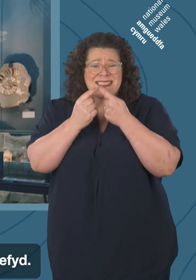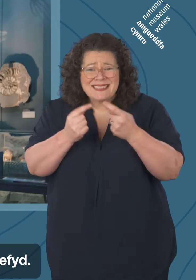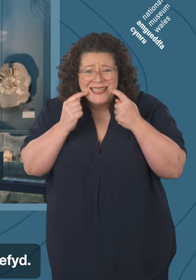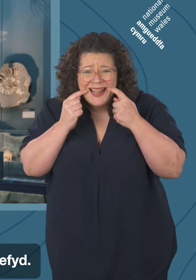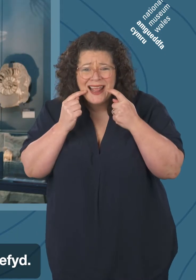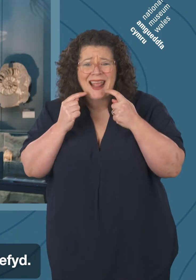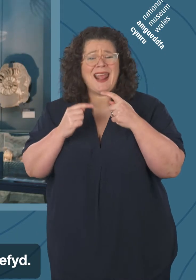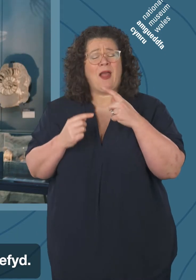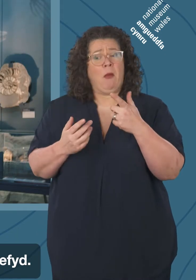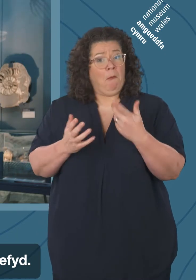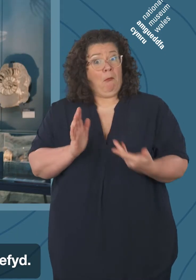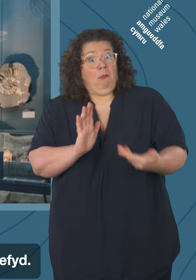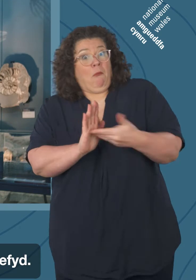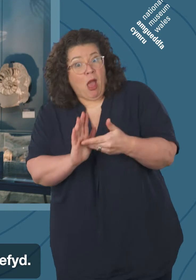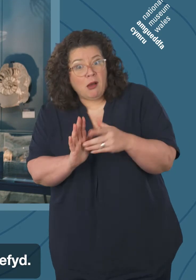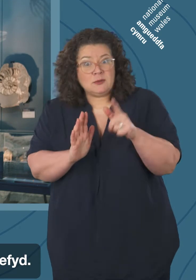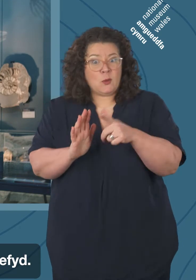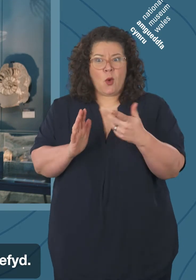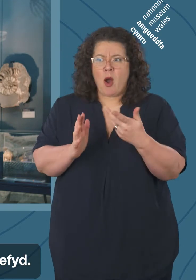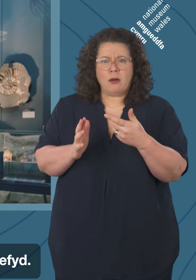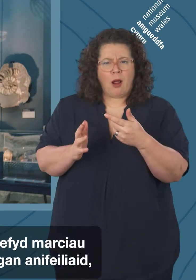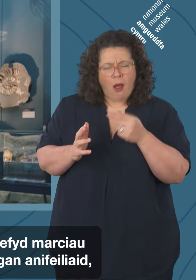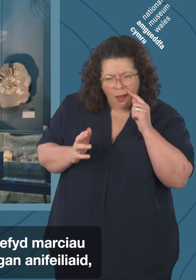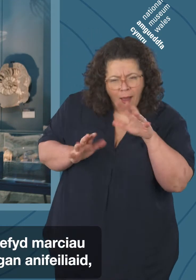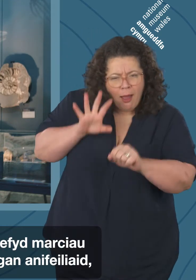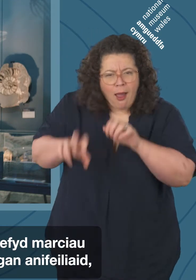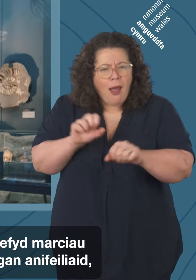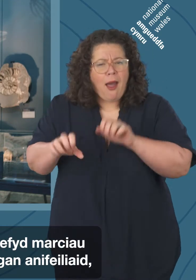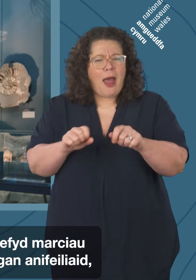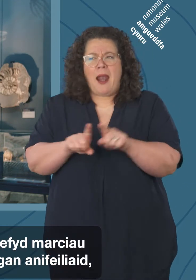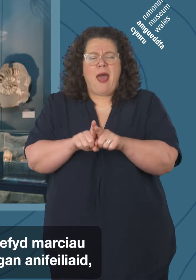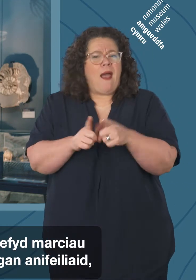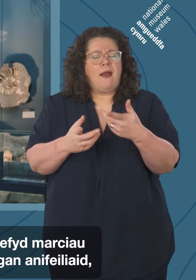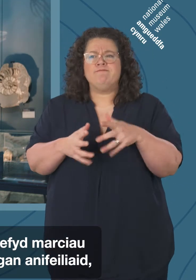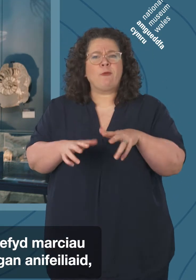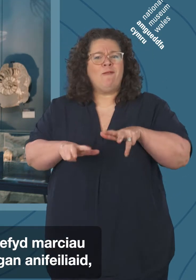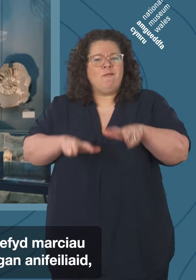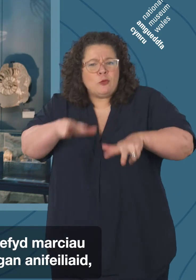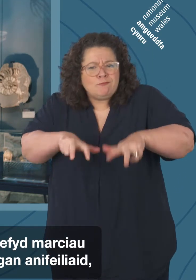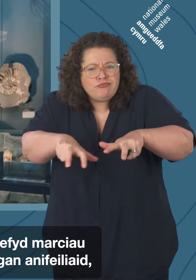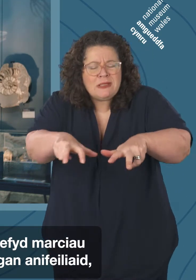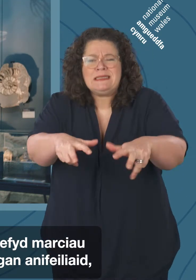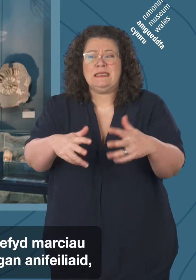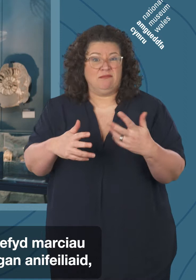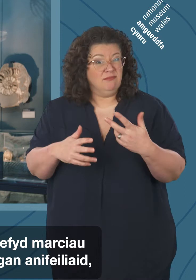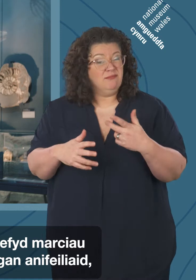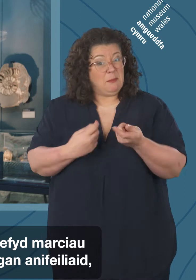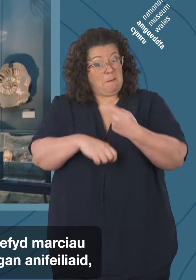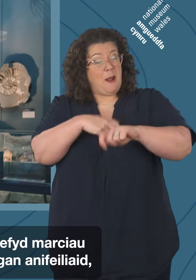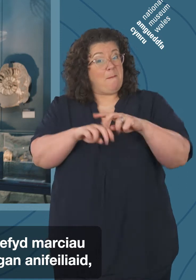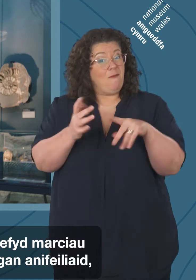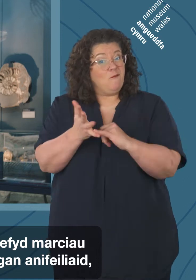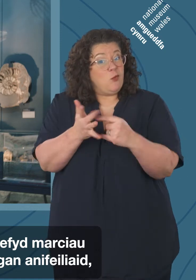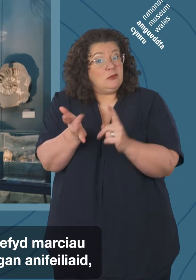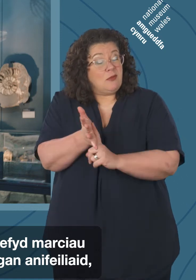a ddanyf hefyd. Ond mae ffosilau yn cynnwys hefyd traciau